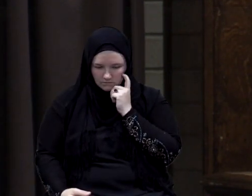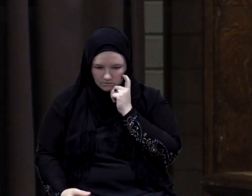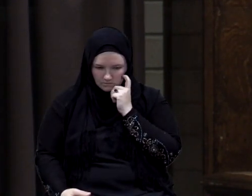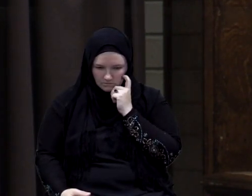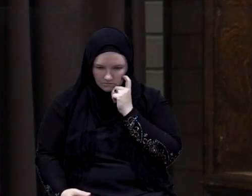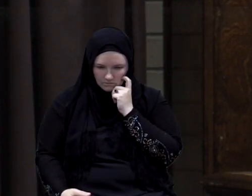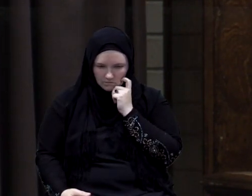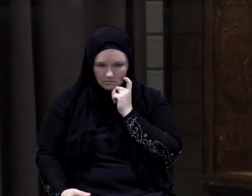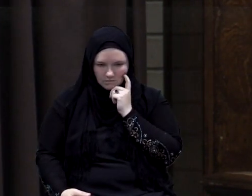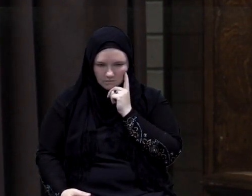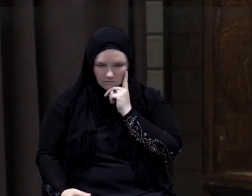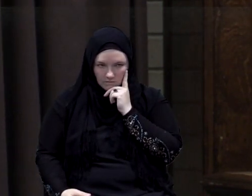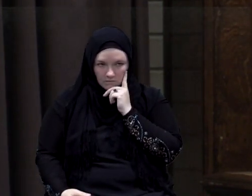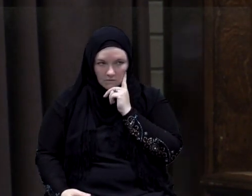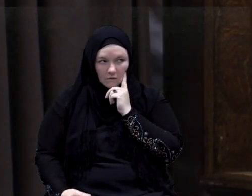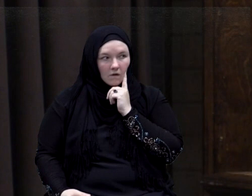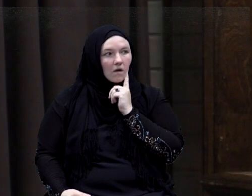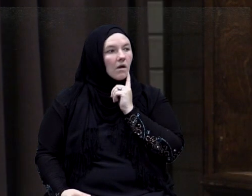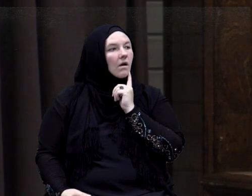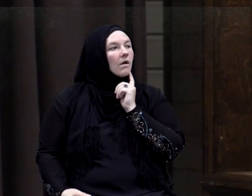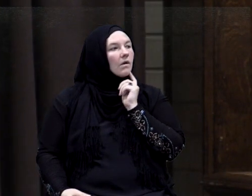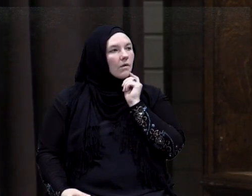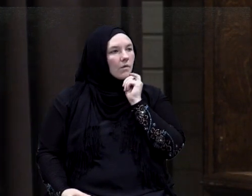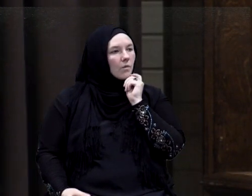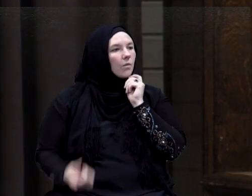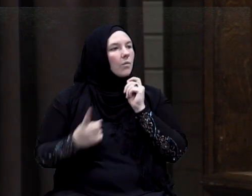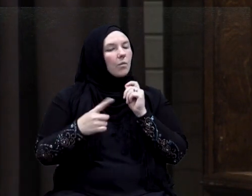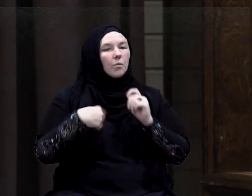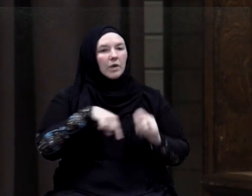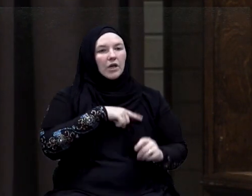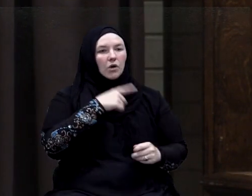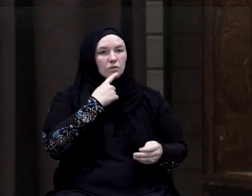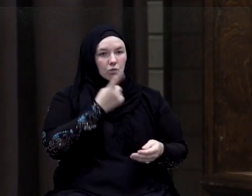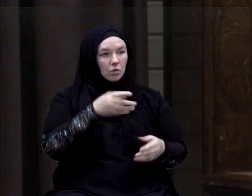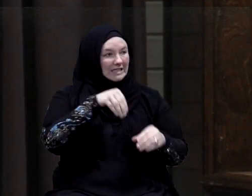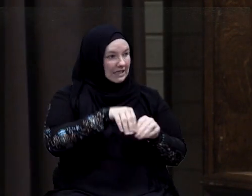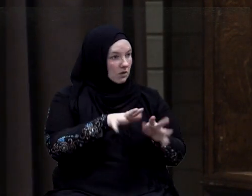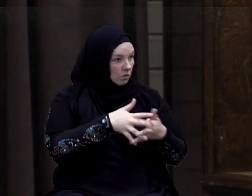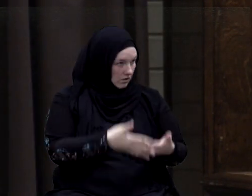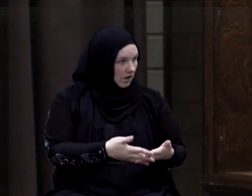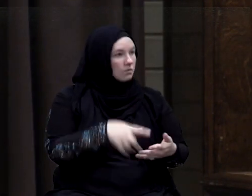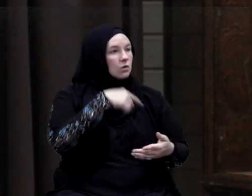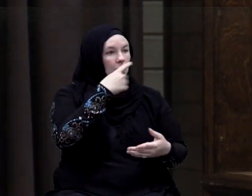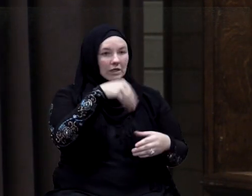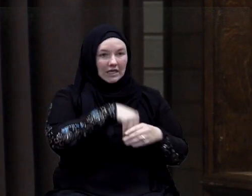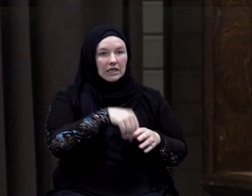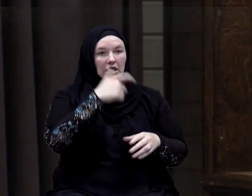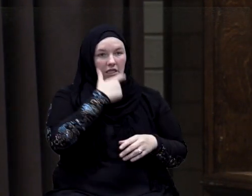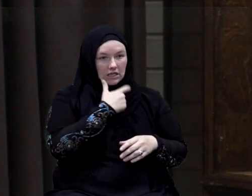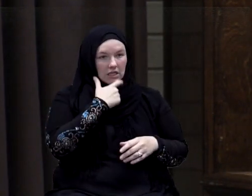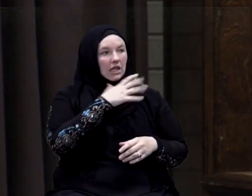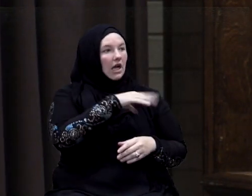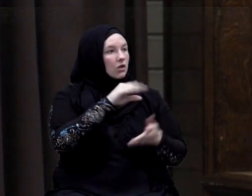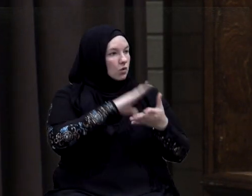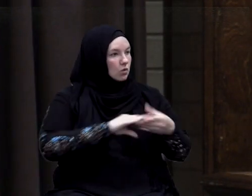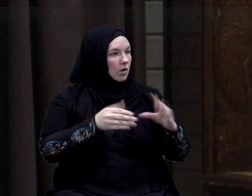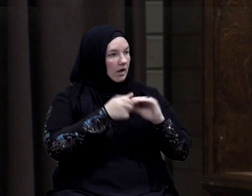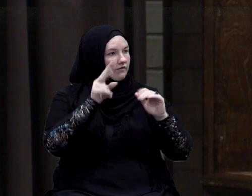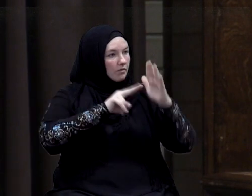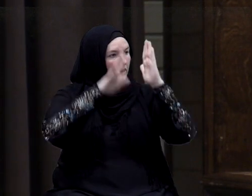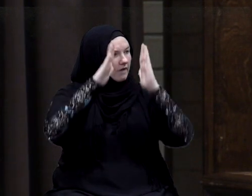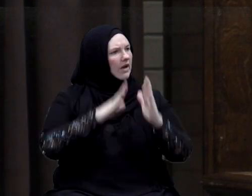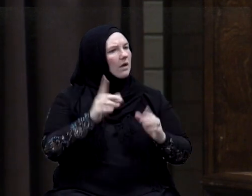ورسوله وبعد. We are told in the Quran and in the Hadith, and we repeat it frequently in our